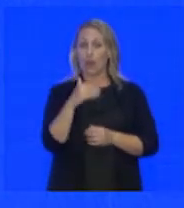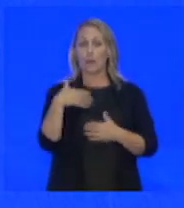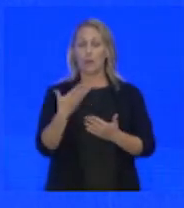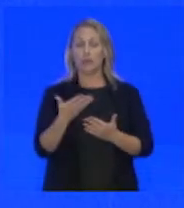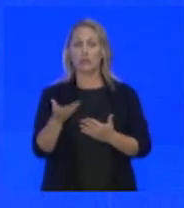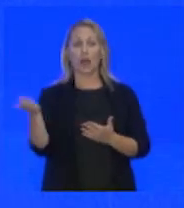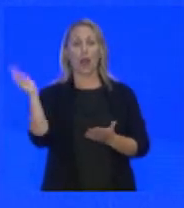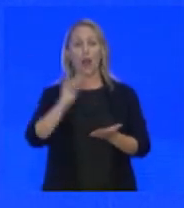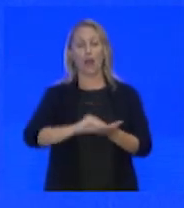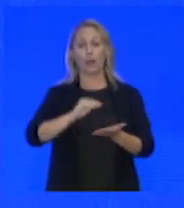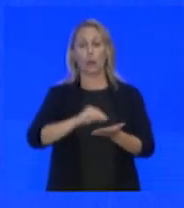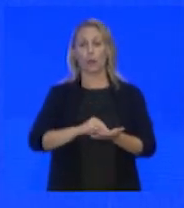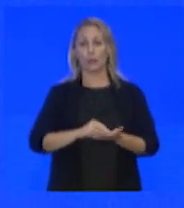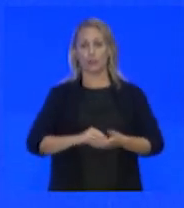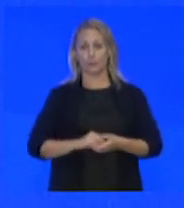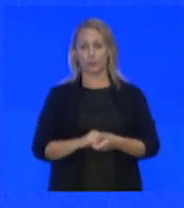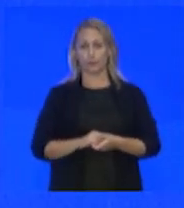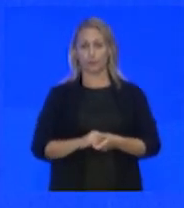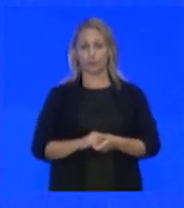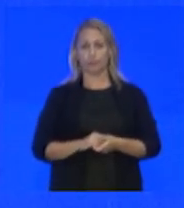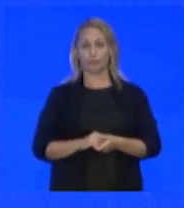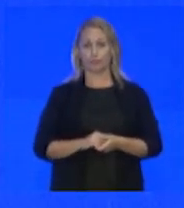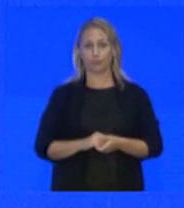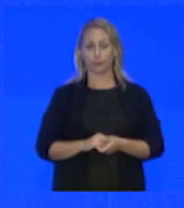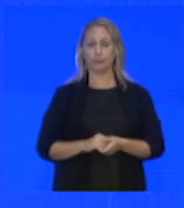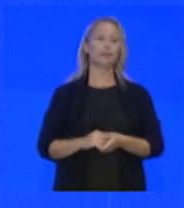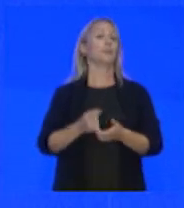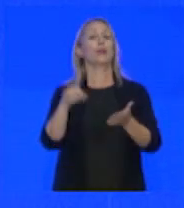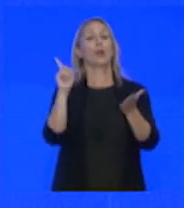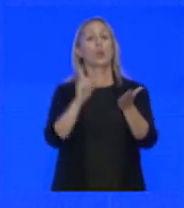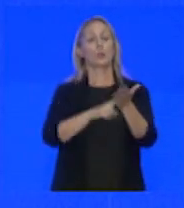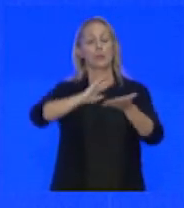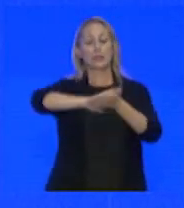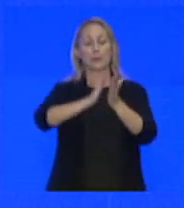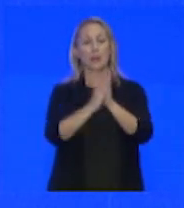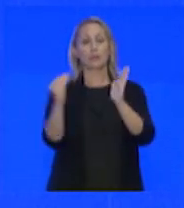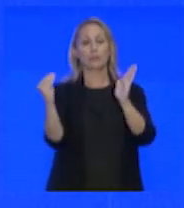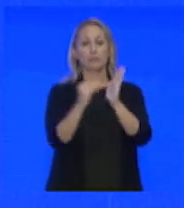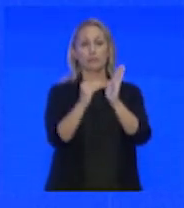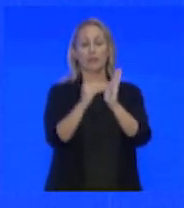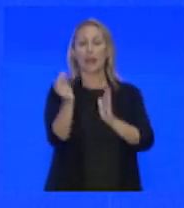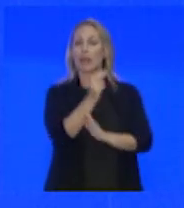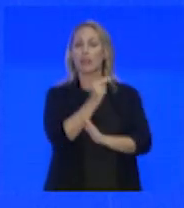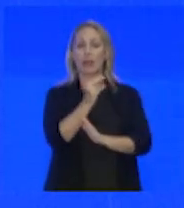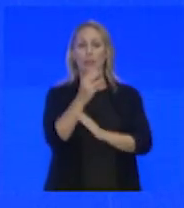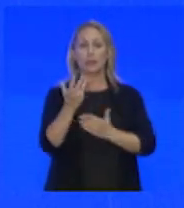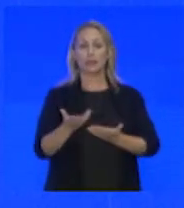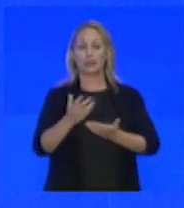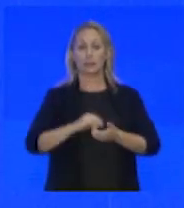προχωρούν και οι νομοθετικές πράξεις για την παραχώρηση